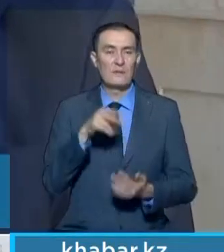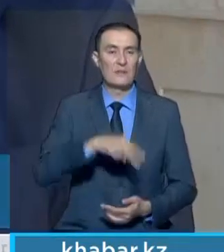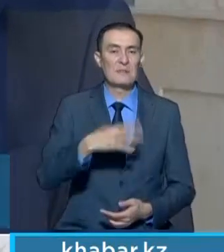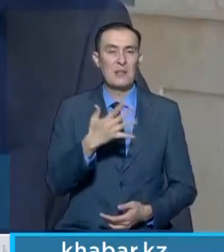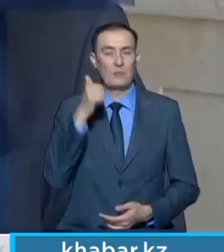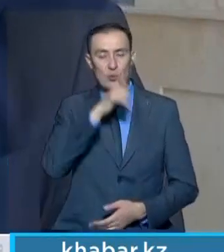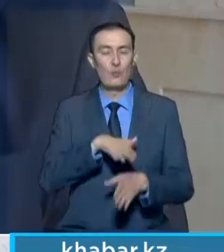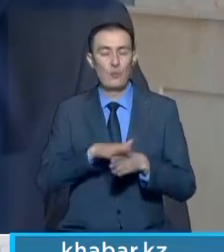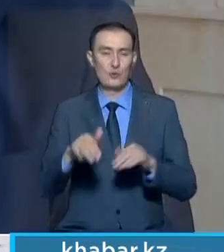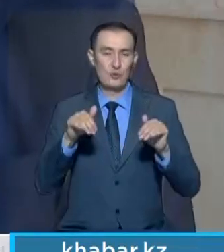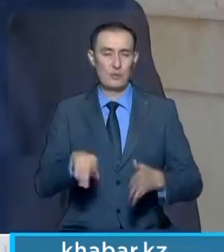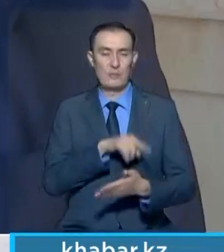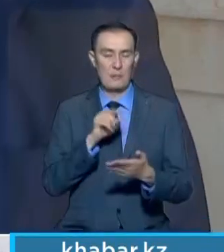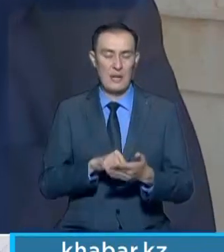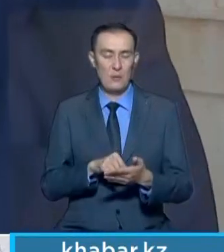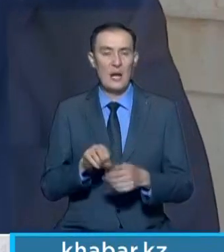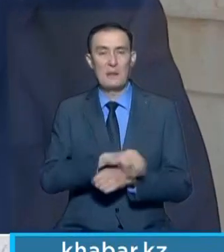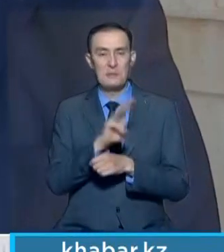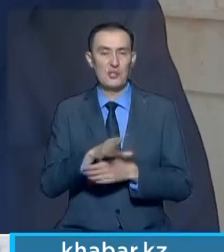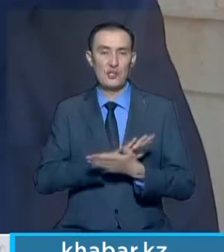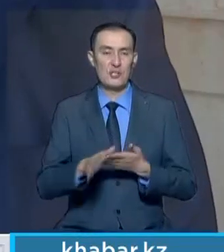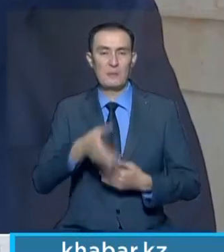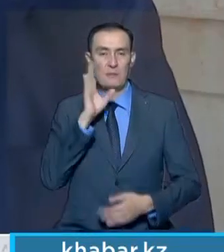планируем полностью решить проблему обеспечения питьевой водой